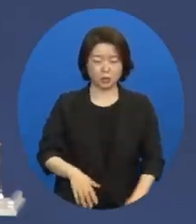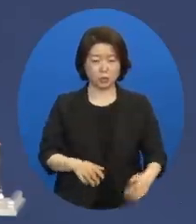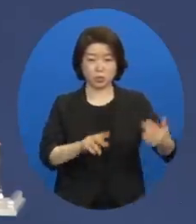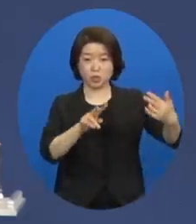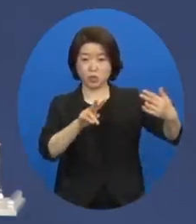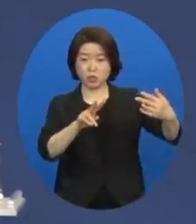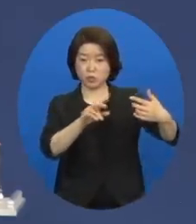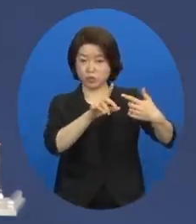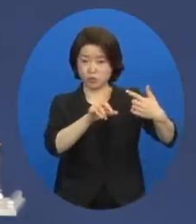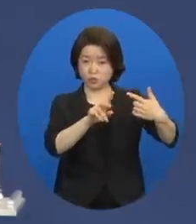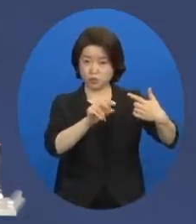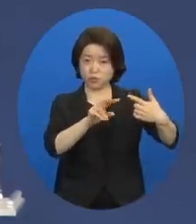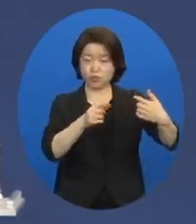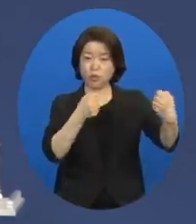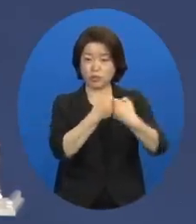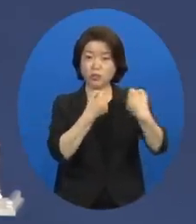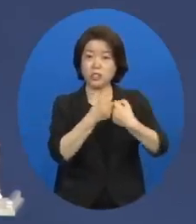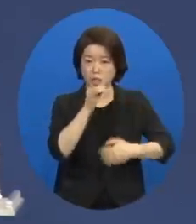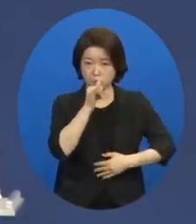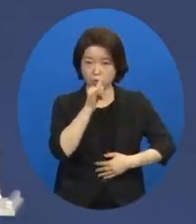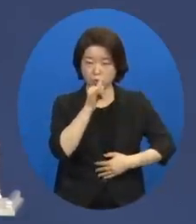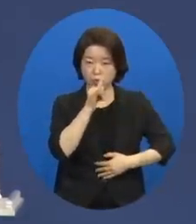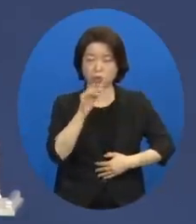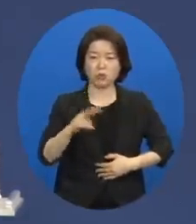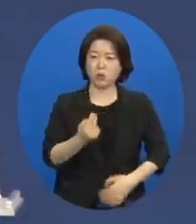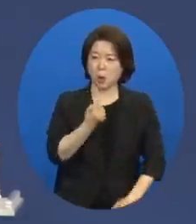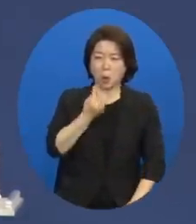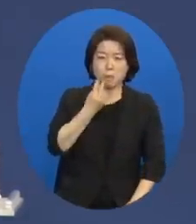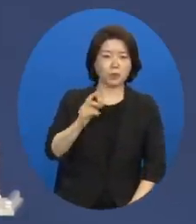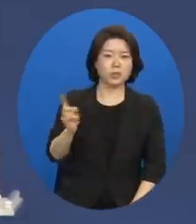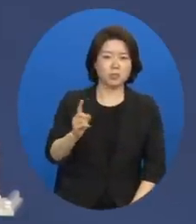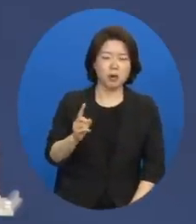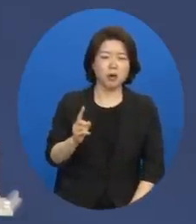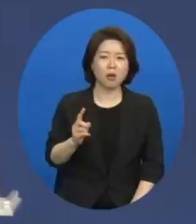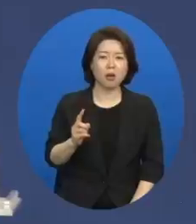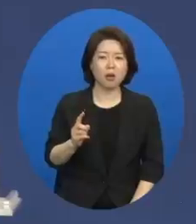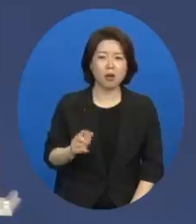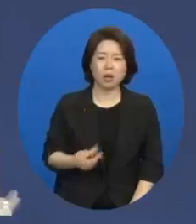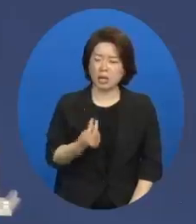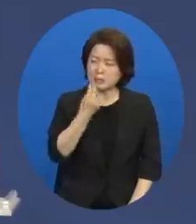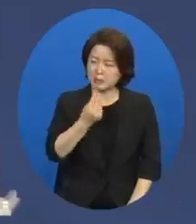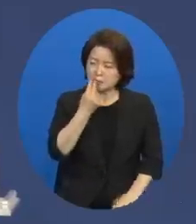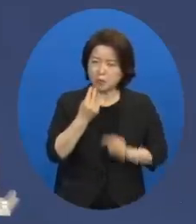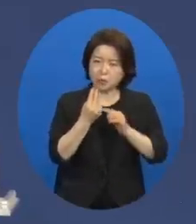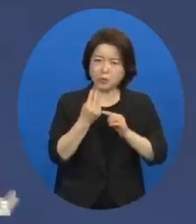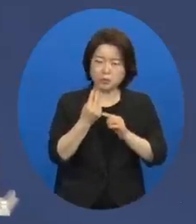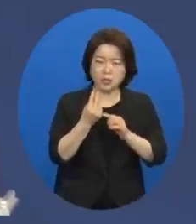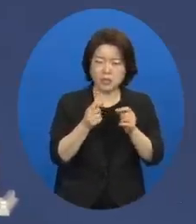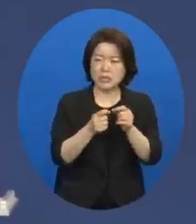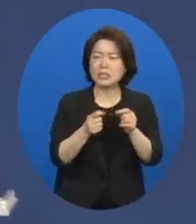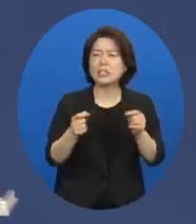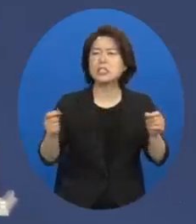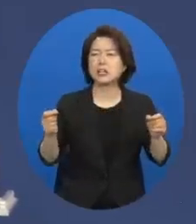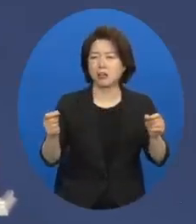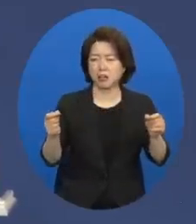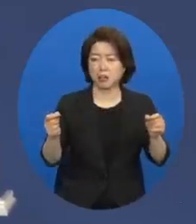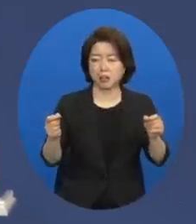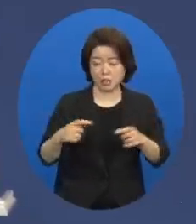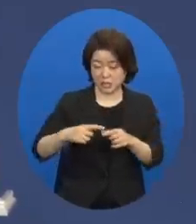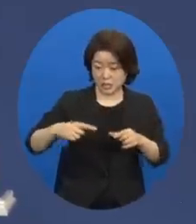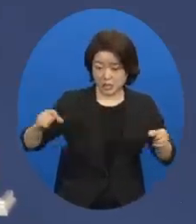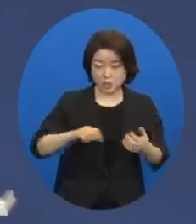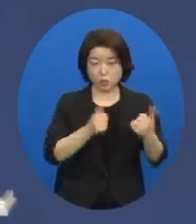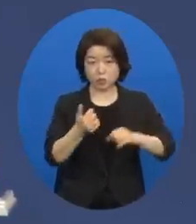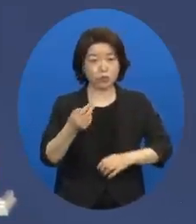겪었고요. 정말 목숨이 세상 말로 참 목숨이 그냥 명이 길어서 일제시대 때도